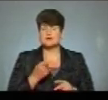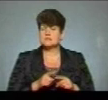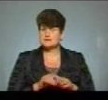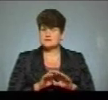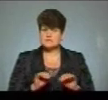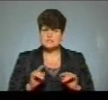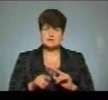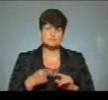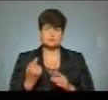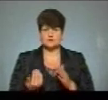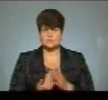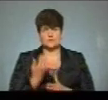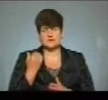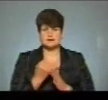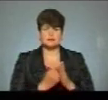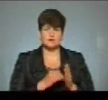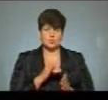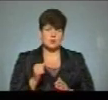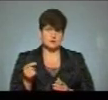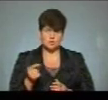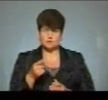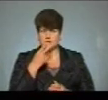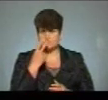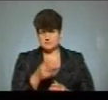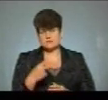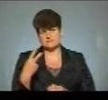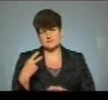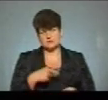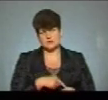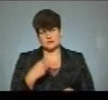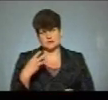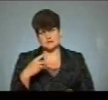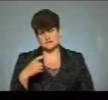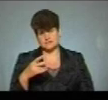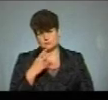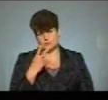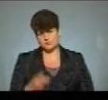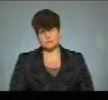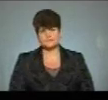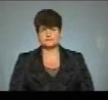мене все. Наступний випуск новин на телеканалі UA Тернопіль. Дивіться о 20:30. Побачимось.